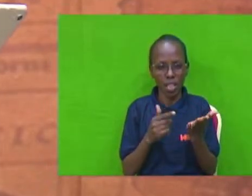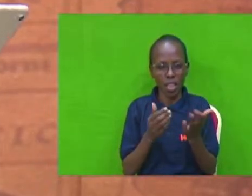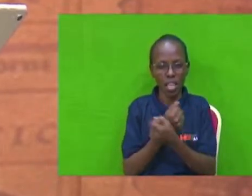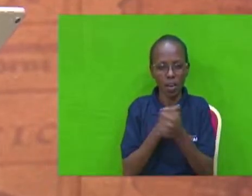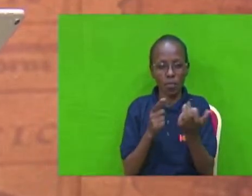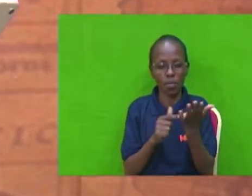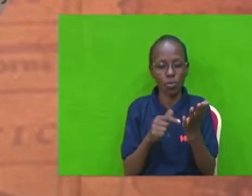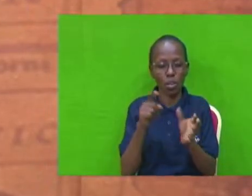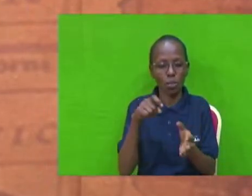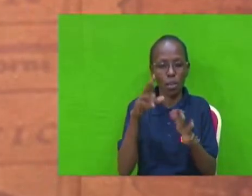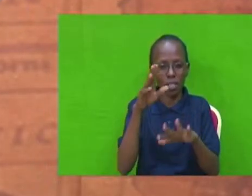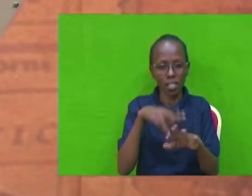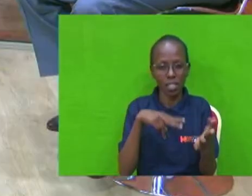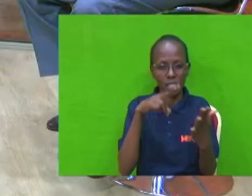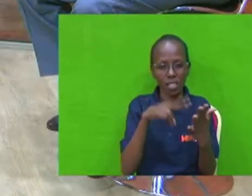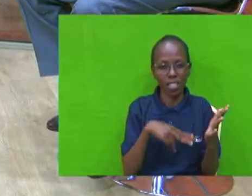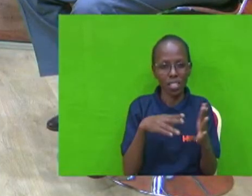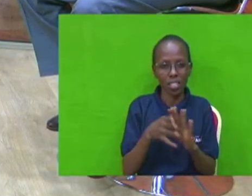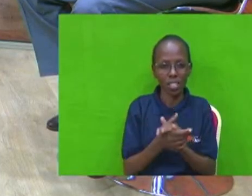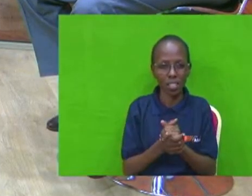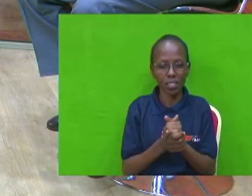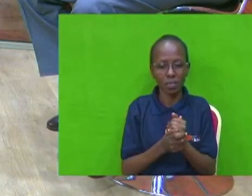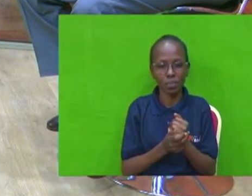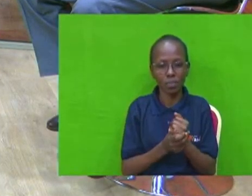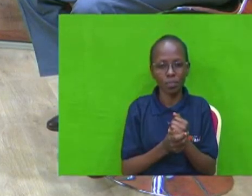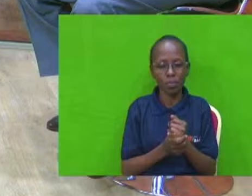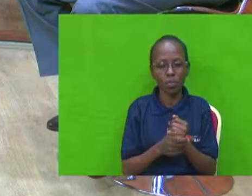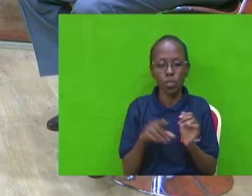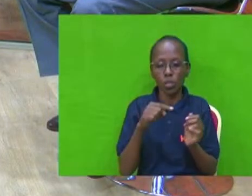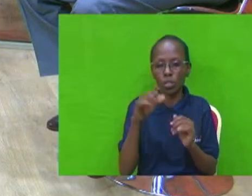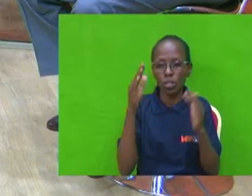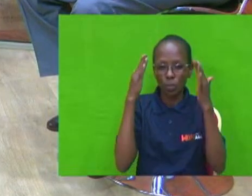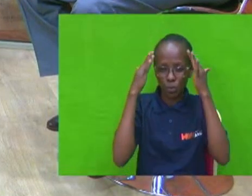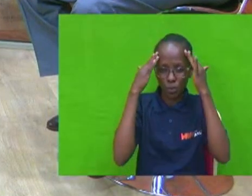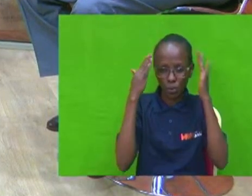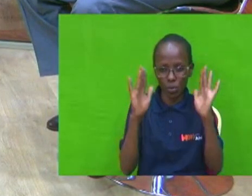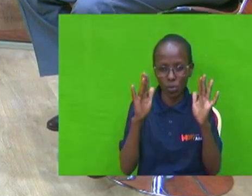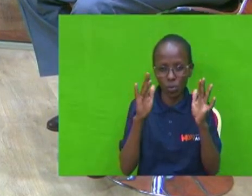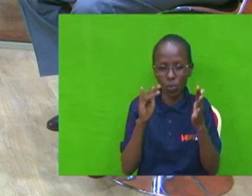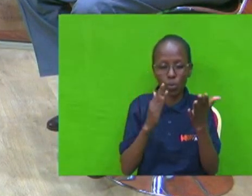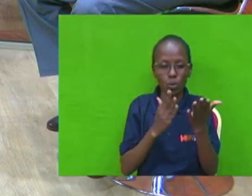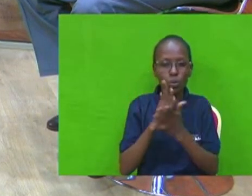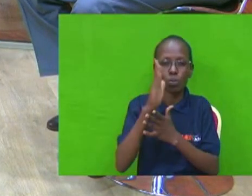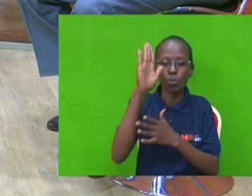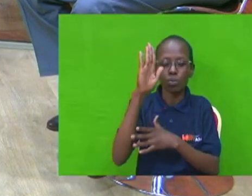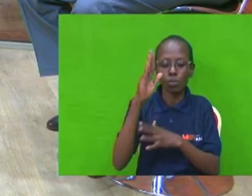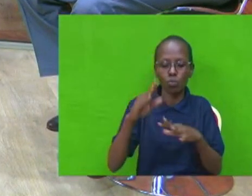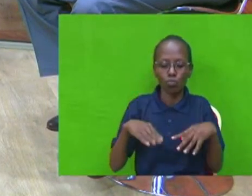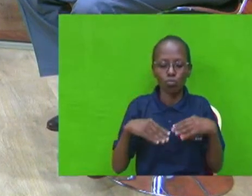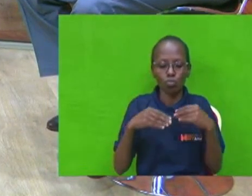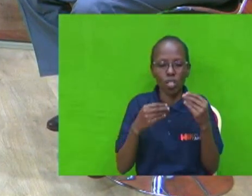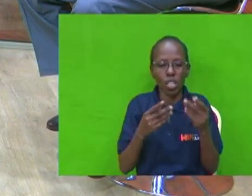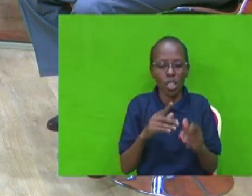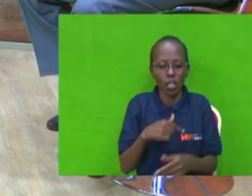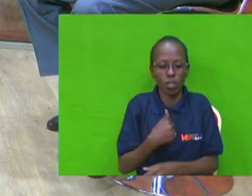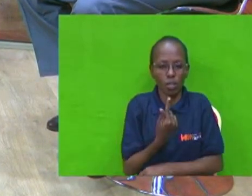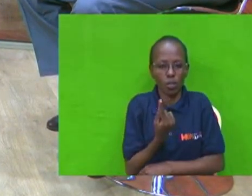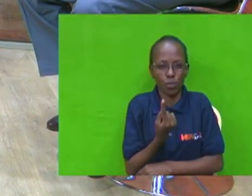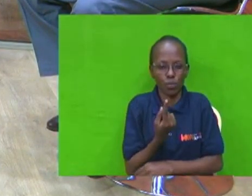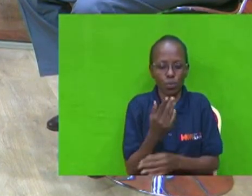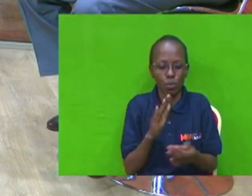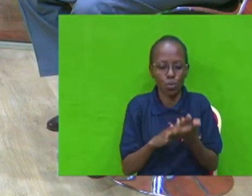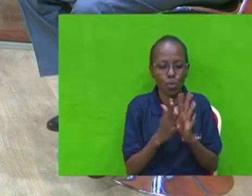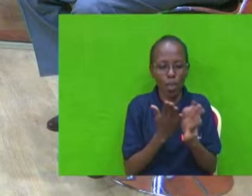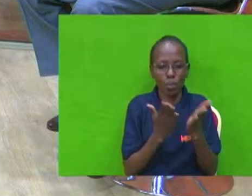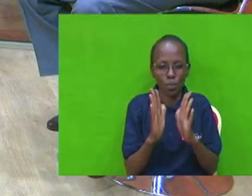Inasema nipate raha mwalimu. Hamjui ya kuwa kwake yeye ambaye mnajitoa nafsi zenu kuwa watumwa